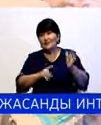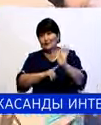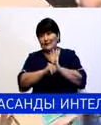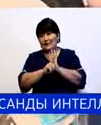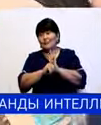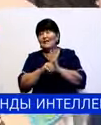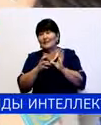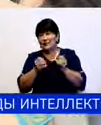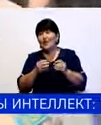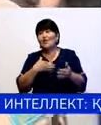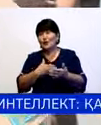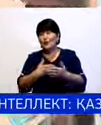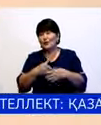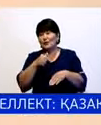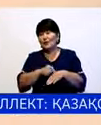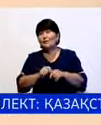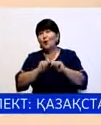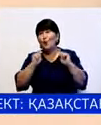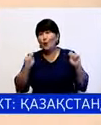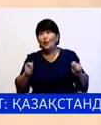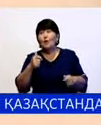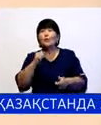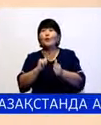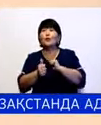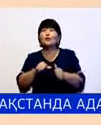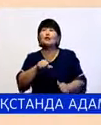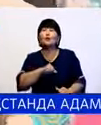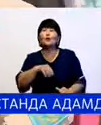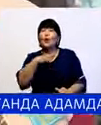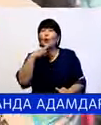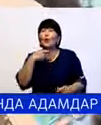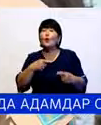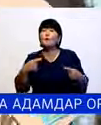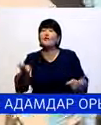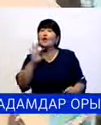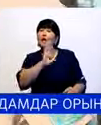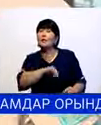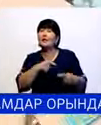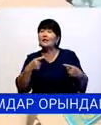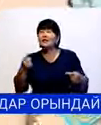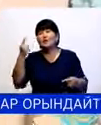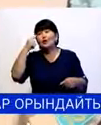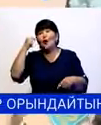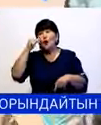және де патриоттық сезімді ояту. Бұл сайыстан біз өзімізге көп нәрсені және пайдалы дүниелерді